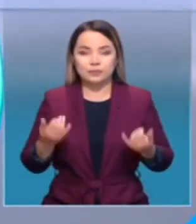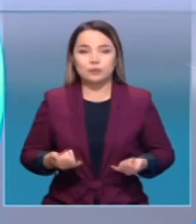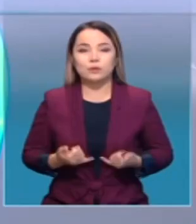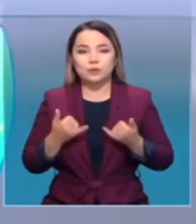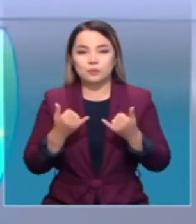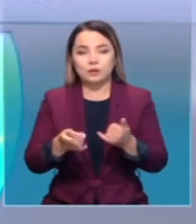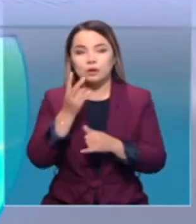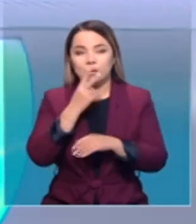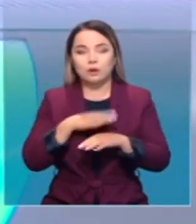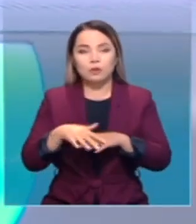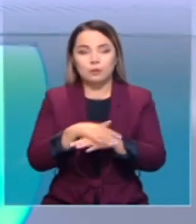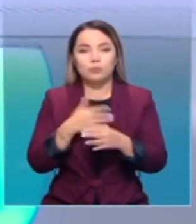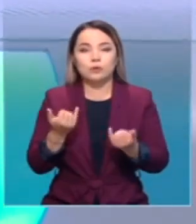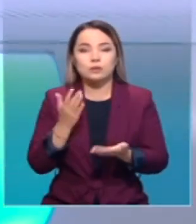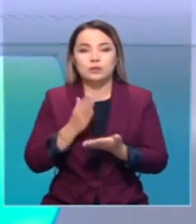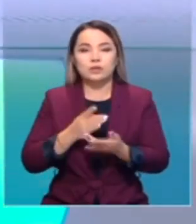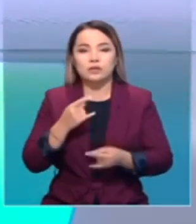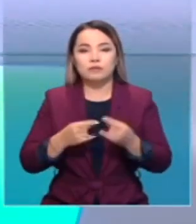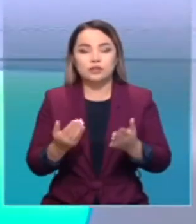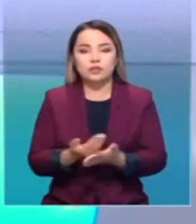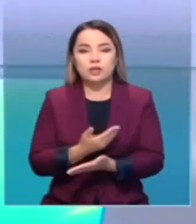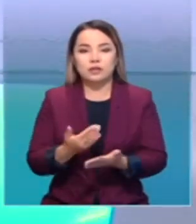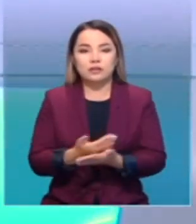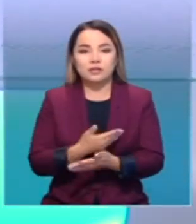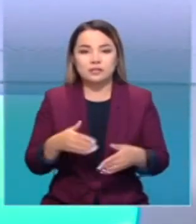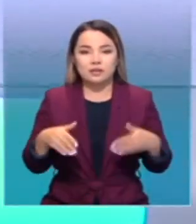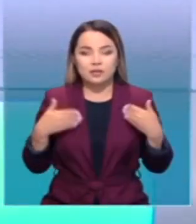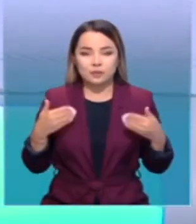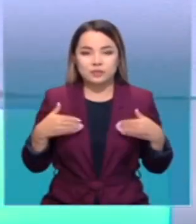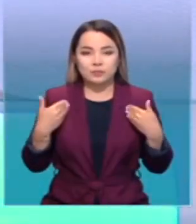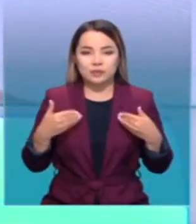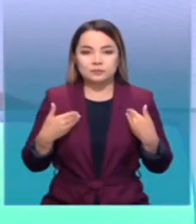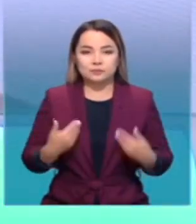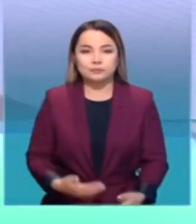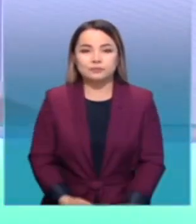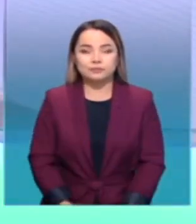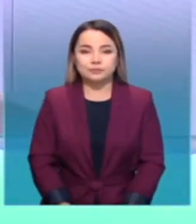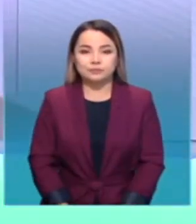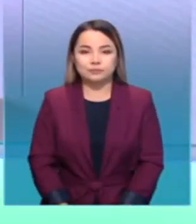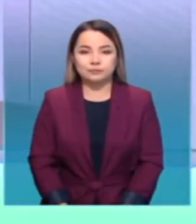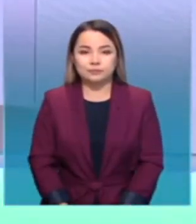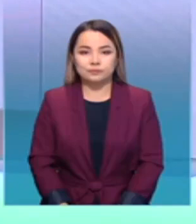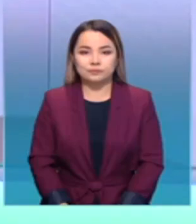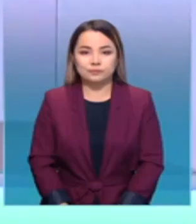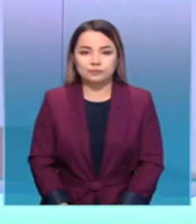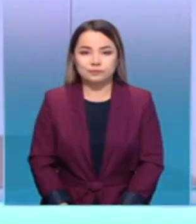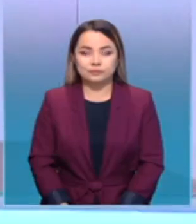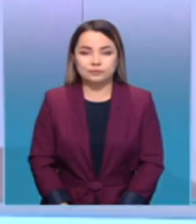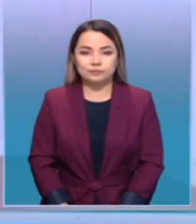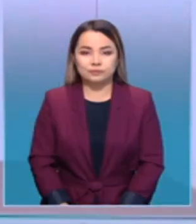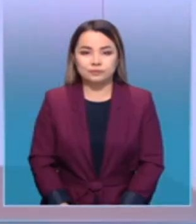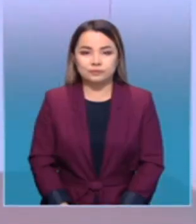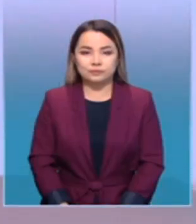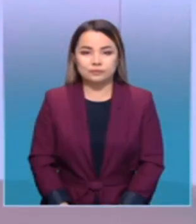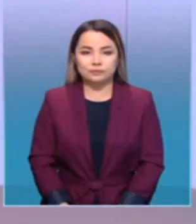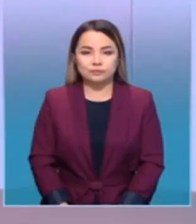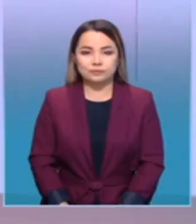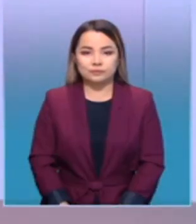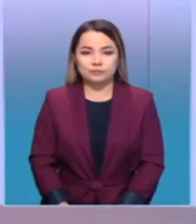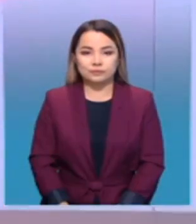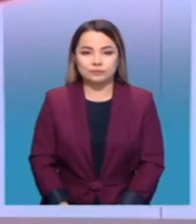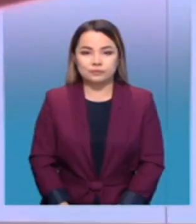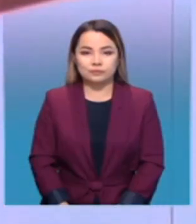Кешір қадырлы көрермен ұлттық арнаның тікелей эфирінде ақпарат. Студияда Ләйла Дулатқызы, сурда аудармада әріптесім Шырын Жанғабыл. Алдымен